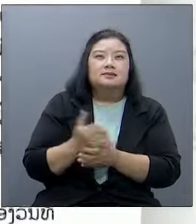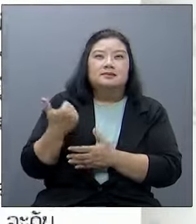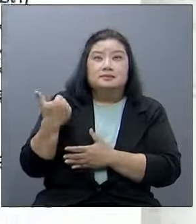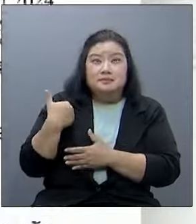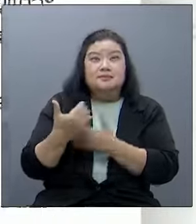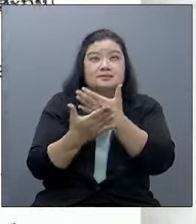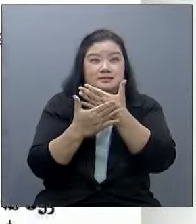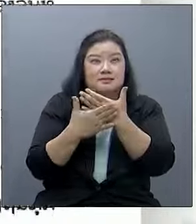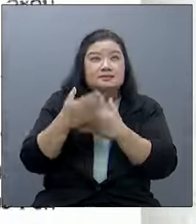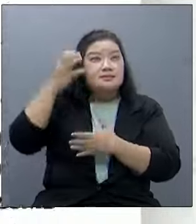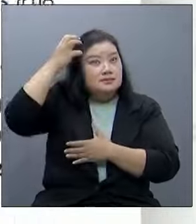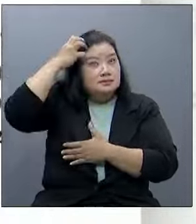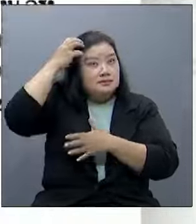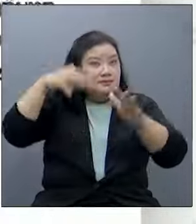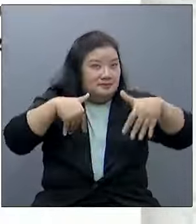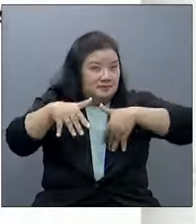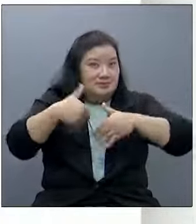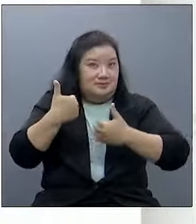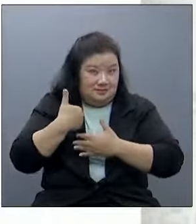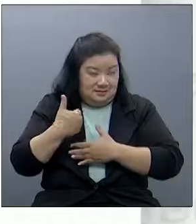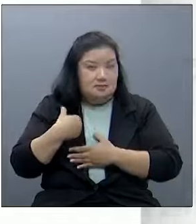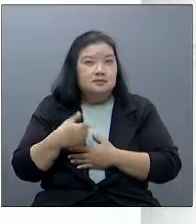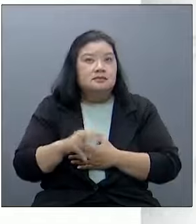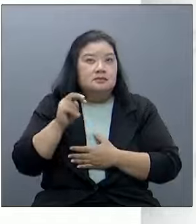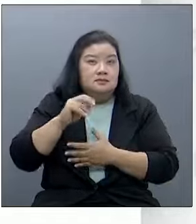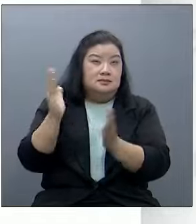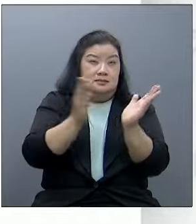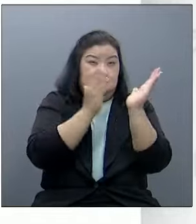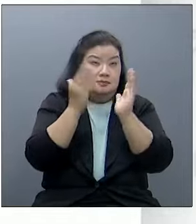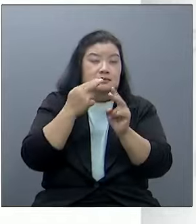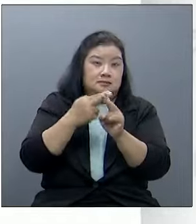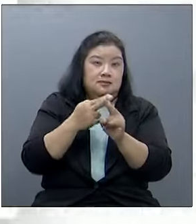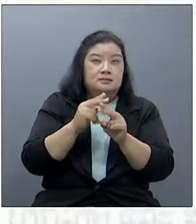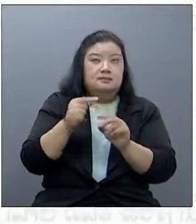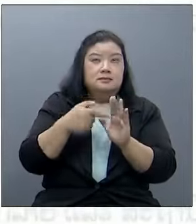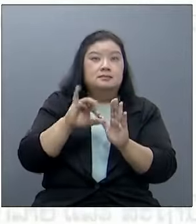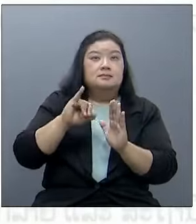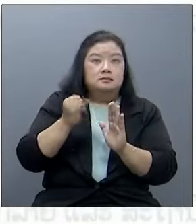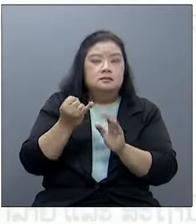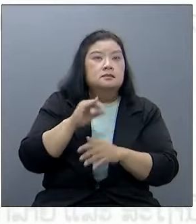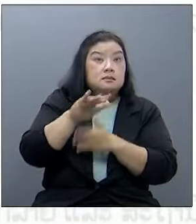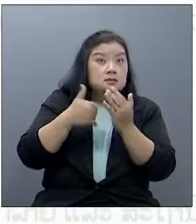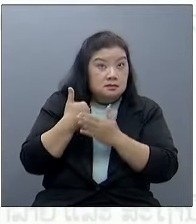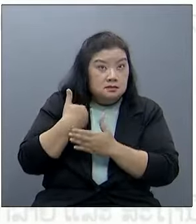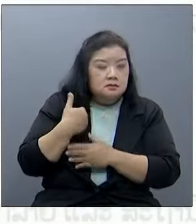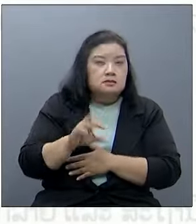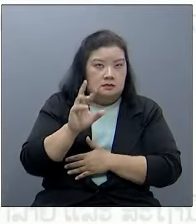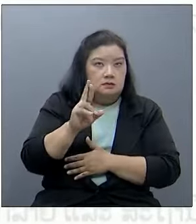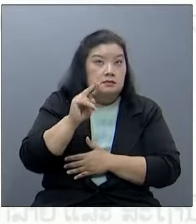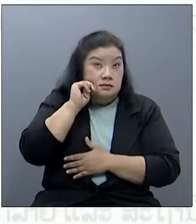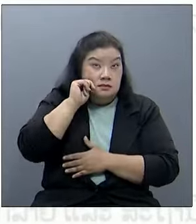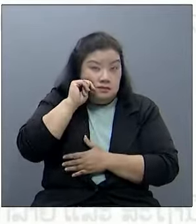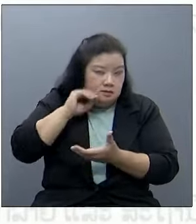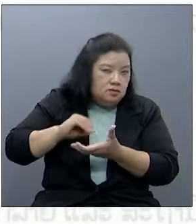อนไปยังชาวลาวด้วยวาจากอทธพลของพยุอย่างนี้ขอให้ชาวลาวได้รบรู้ว่า จากมีการระบายน้ำ